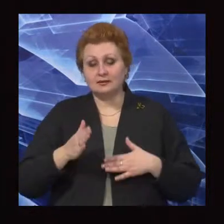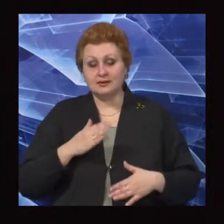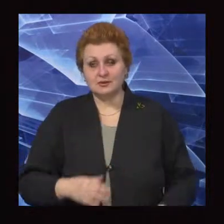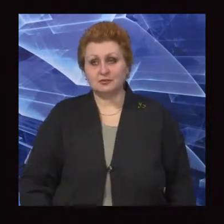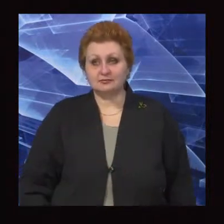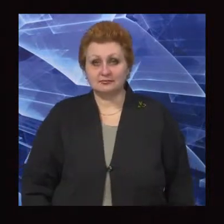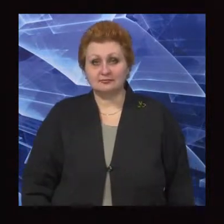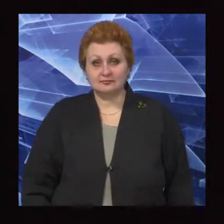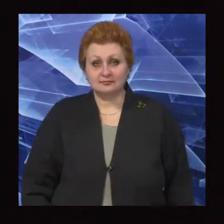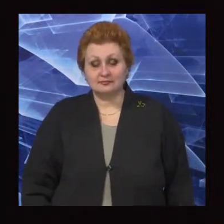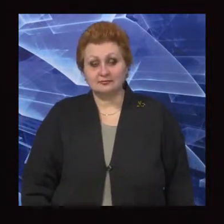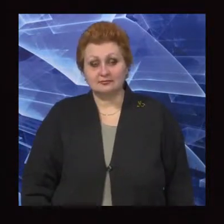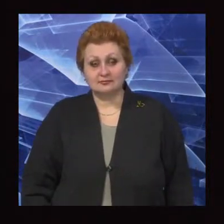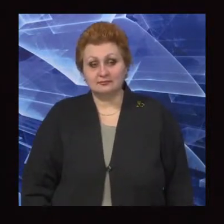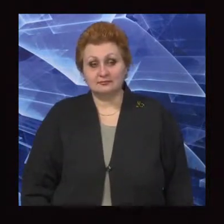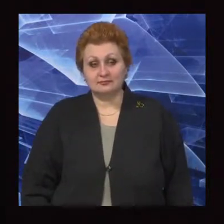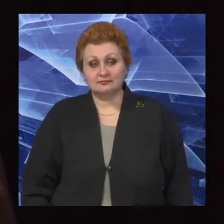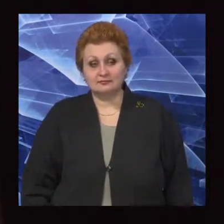радостью. С праздником, дорогие мои!